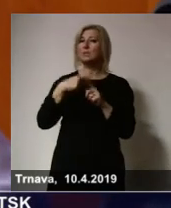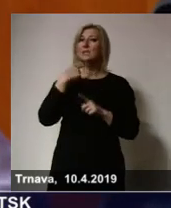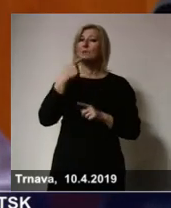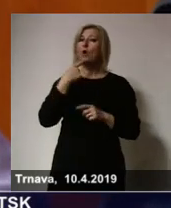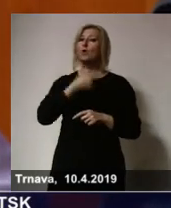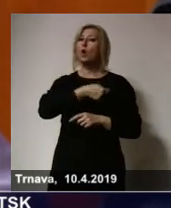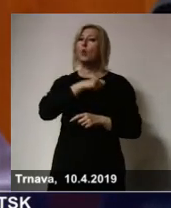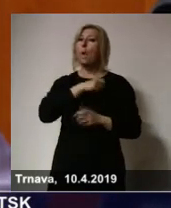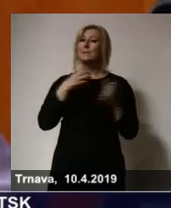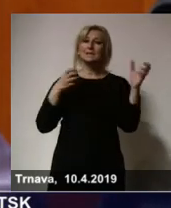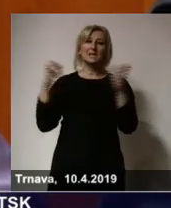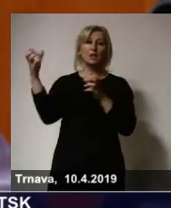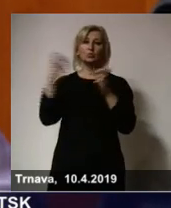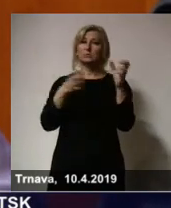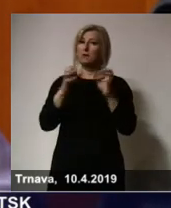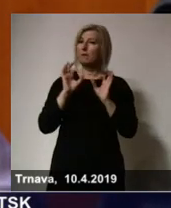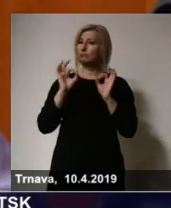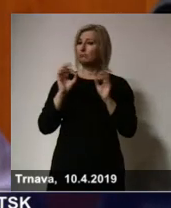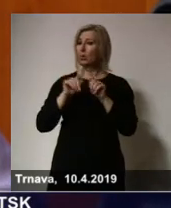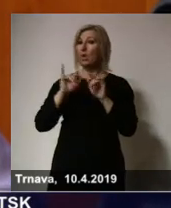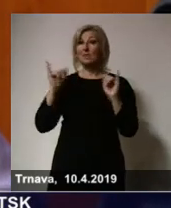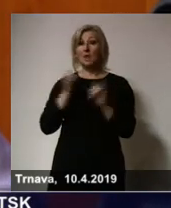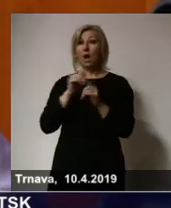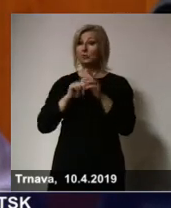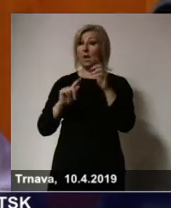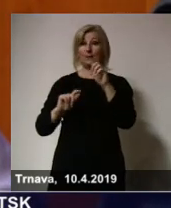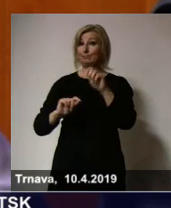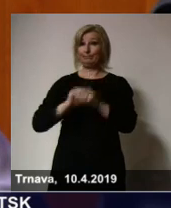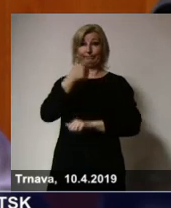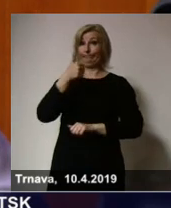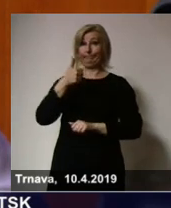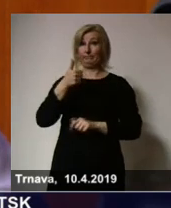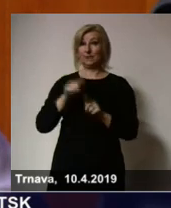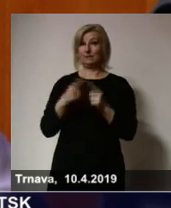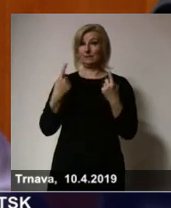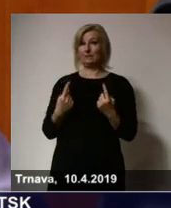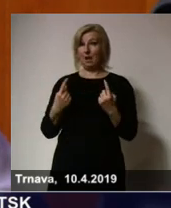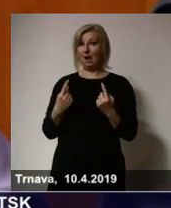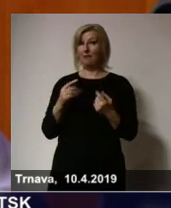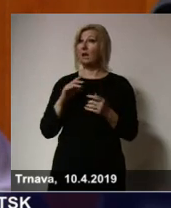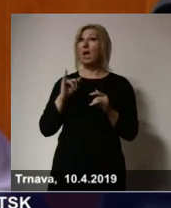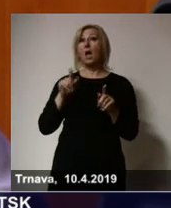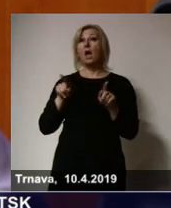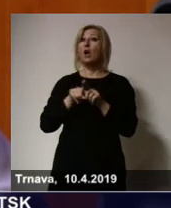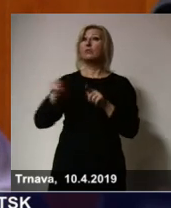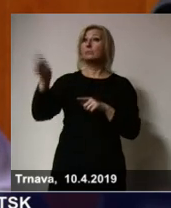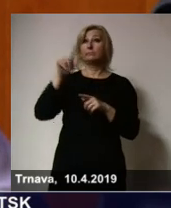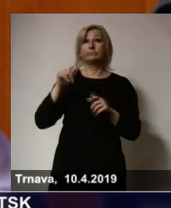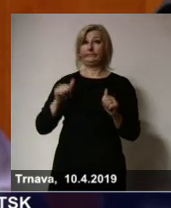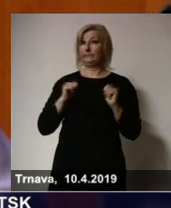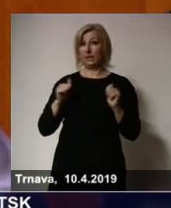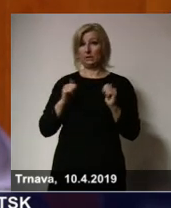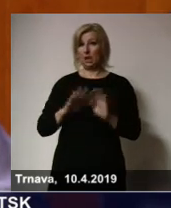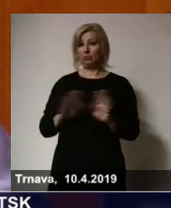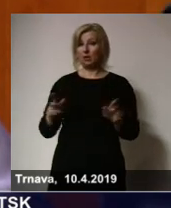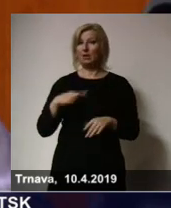a otvorene tvrdili, že to je unikátny stav, teda čo ešte nezažili, takže veľmi pozitívne vnímame toto zloženie